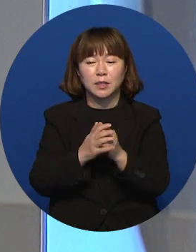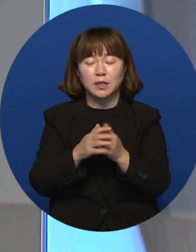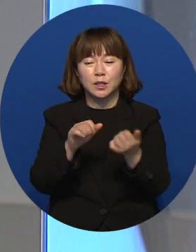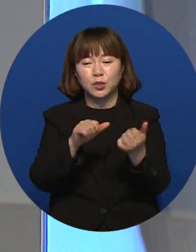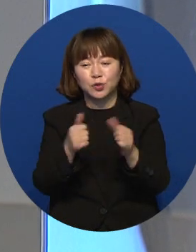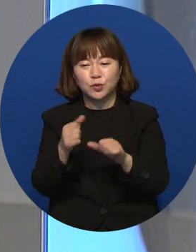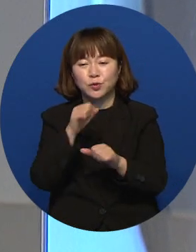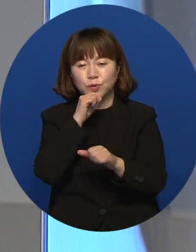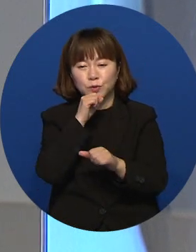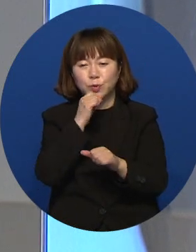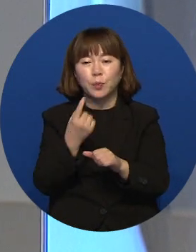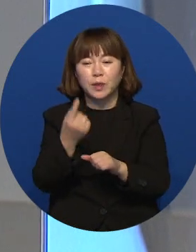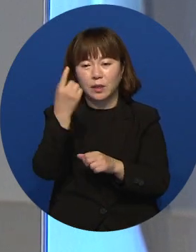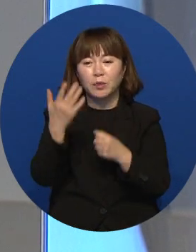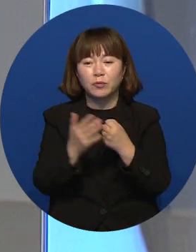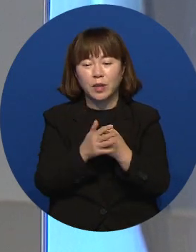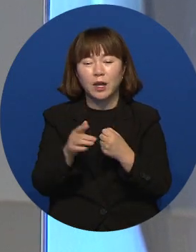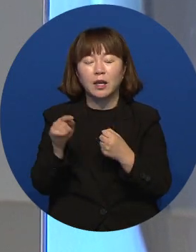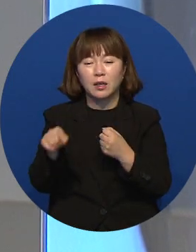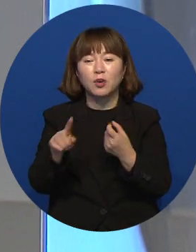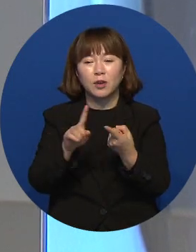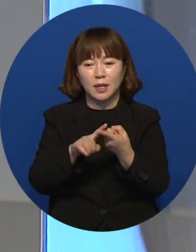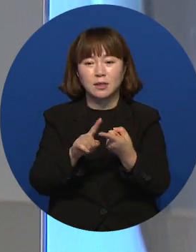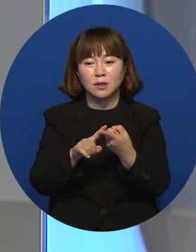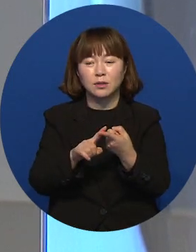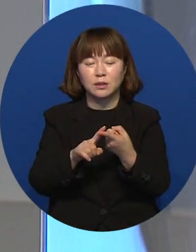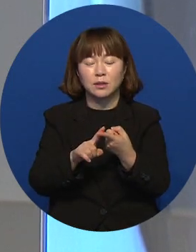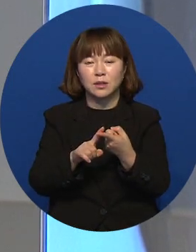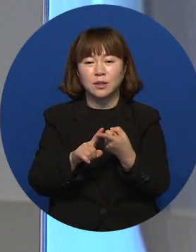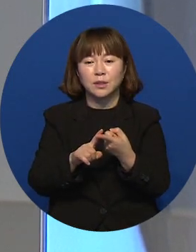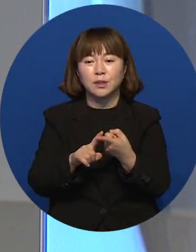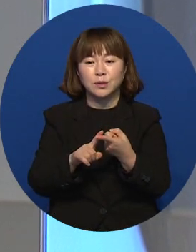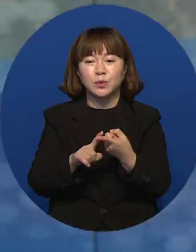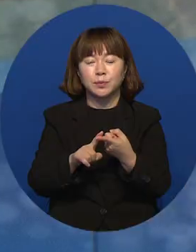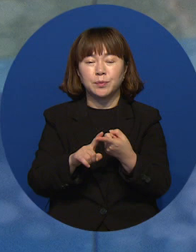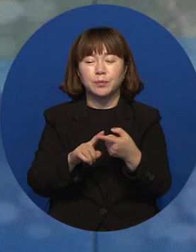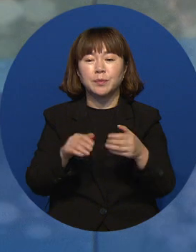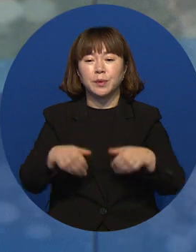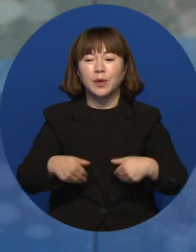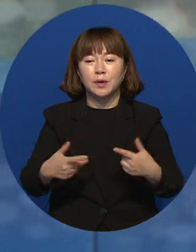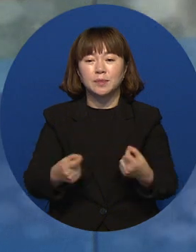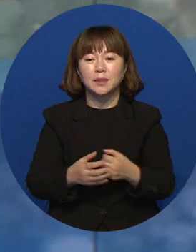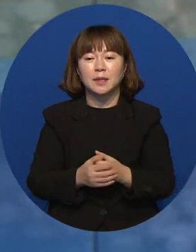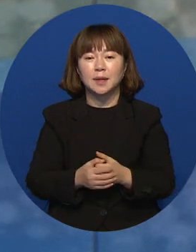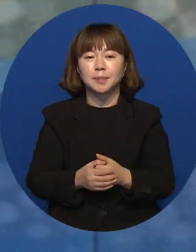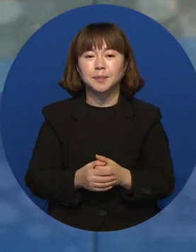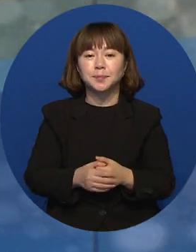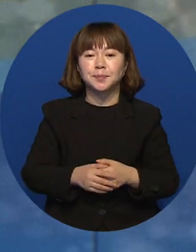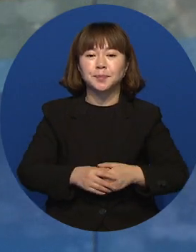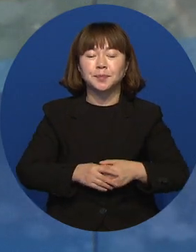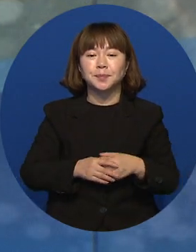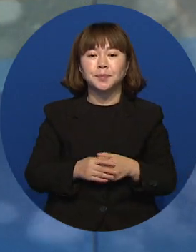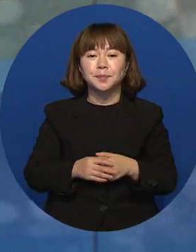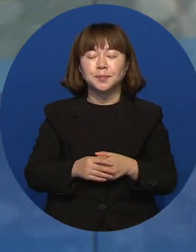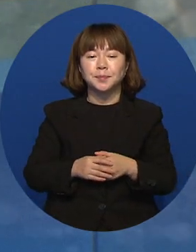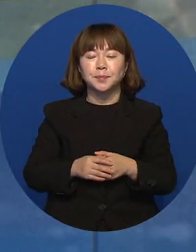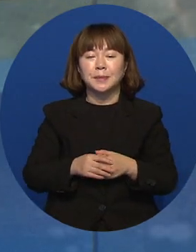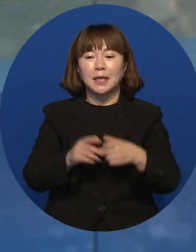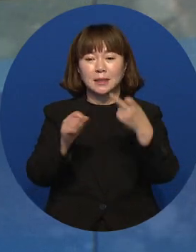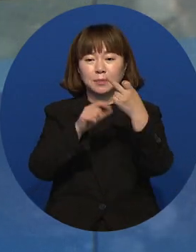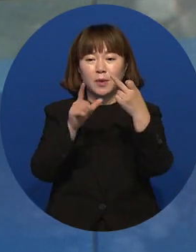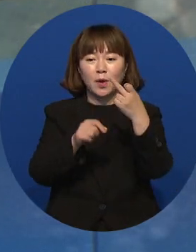유리 굉장히 높기 때문에 분들에 대한 개도 각인이 필요하다고 봅니다 예 아마 어 12월달에 청년의 도 이제